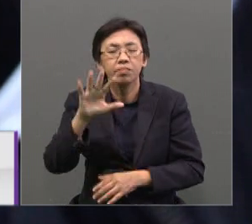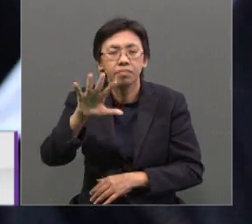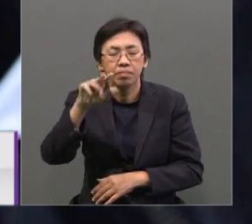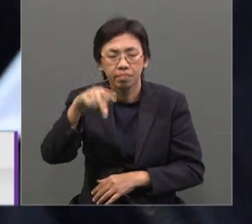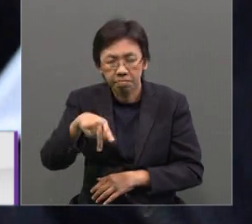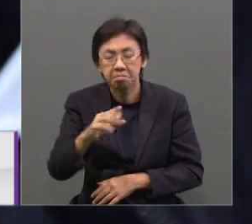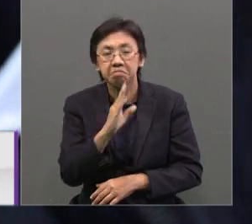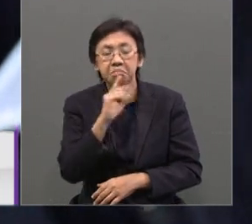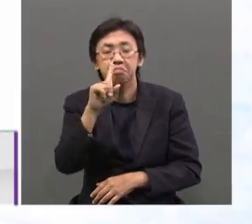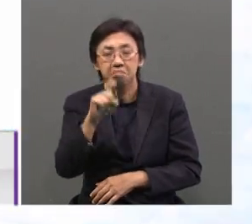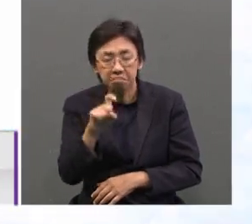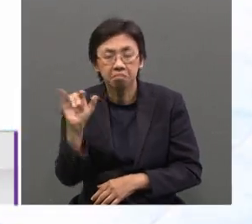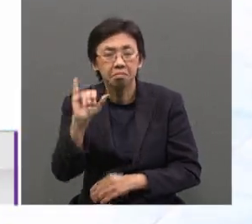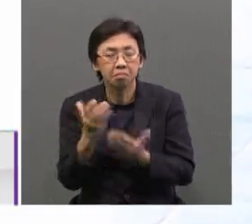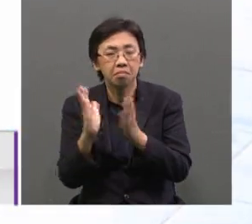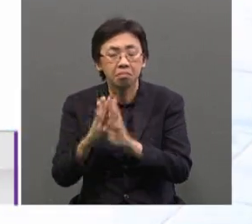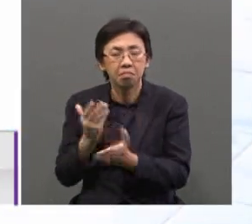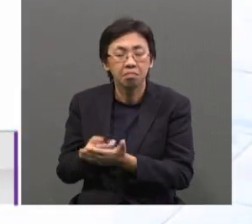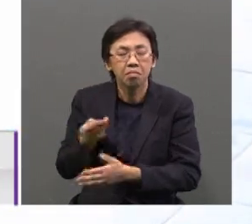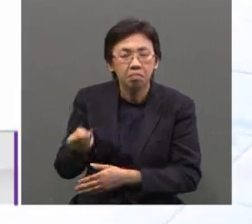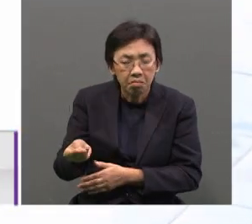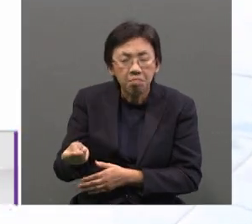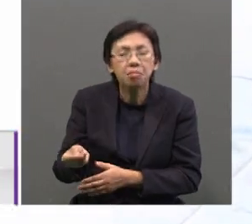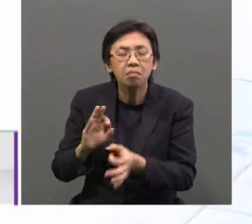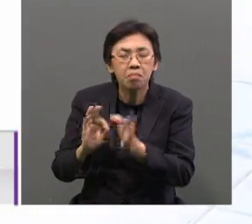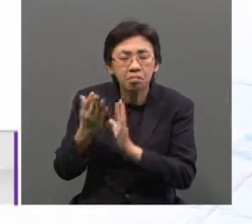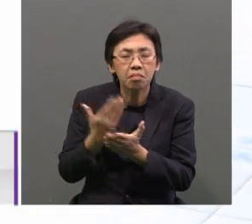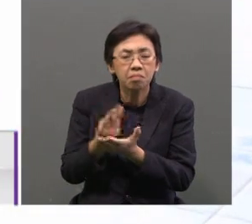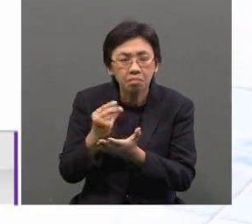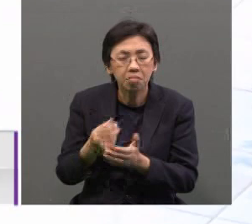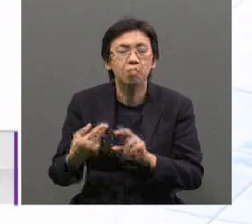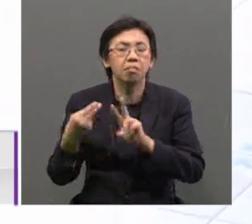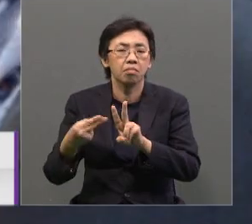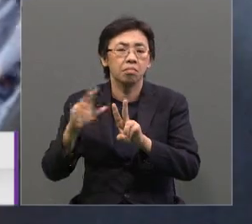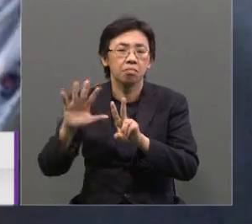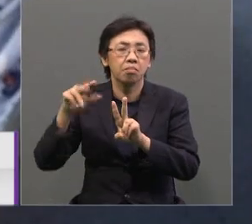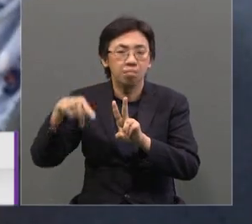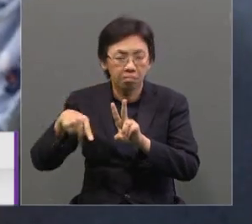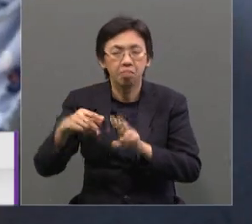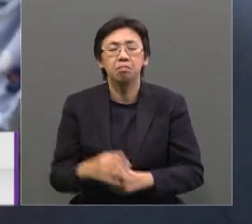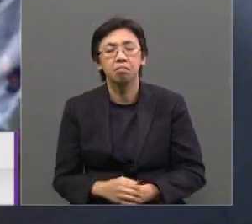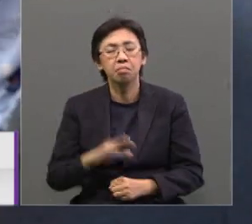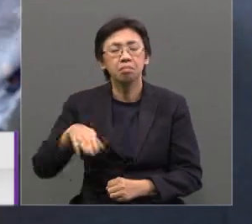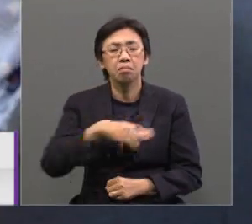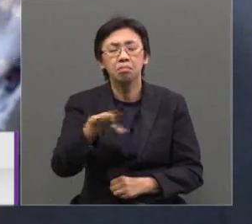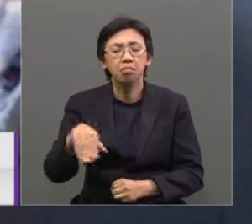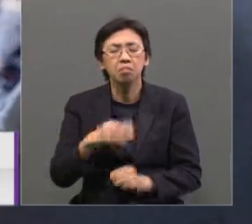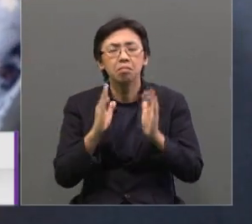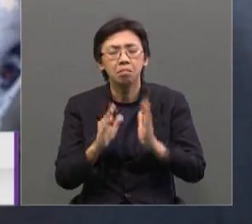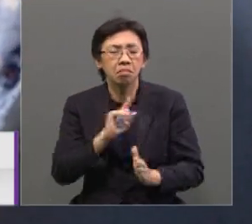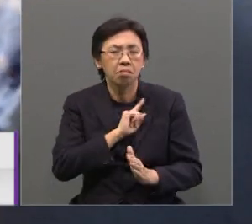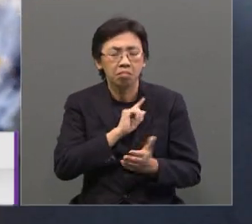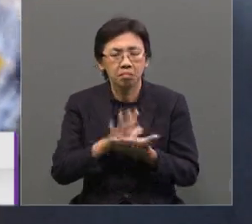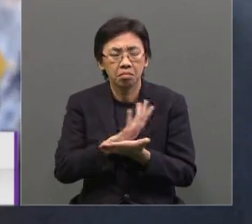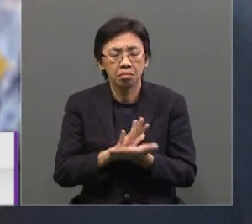รณีเสียชีวิตญาติก็จะได้รับเงินสงเคราะห์ค่าชาปนกิจศพรายละ 25,000 บาทซึ่งทั้งหมดเนี่ยผู้ประสบภัยจะต้อง